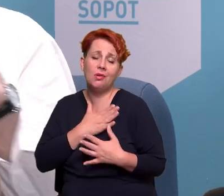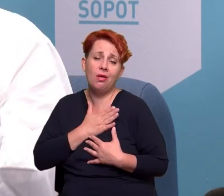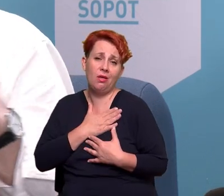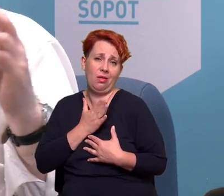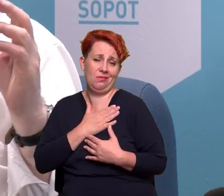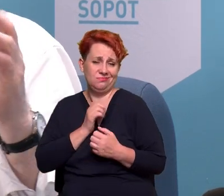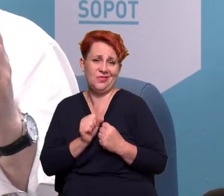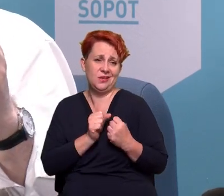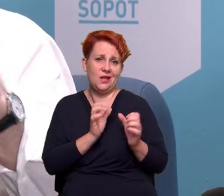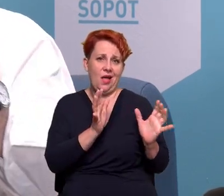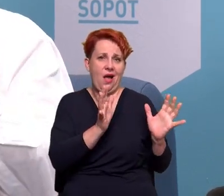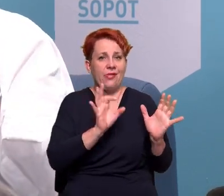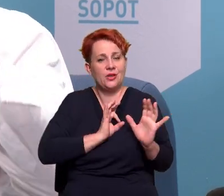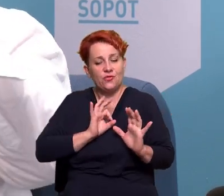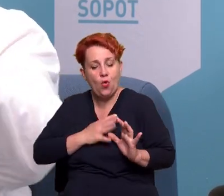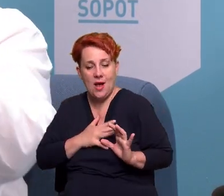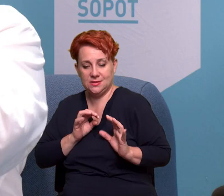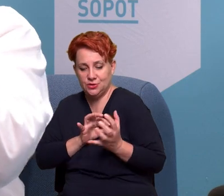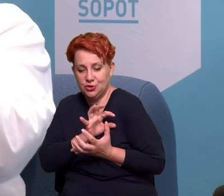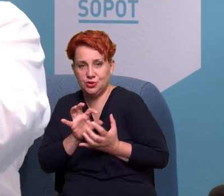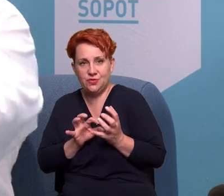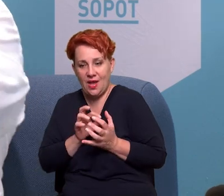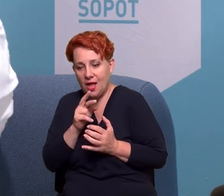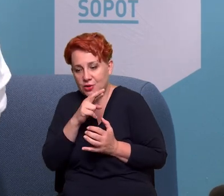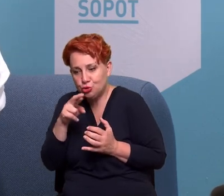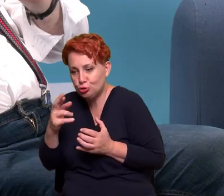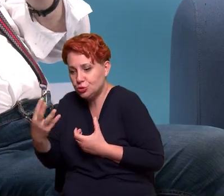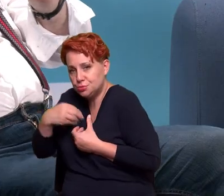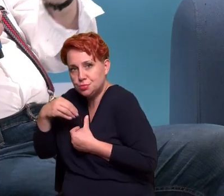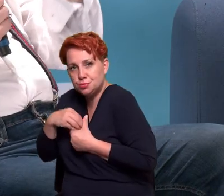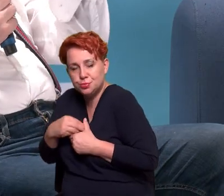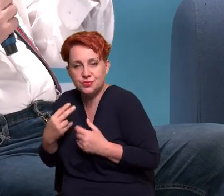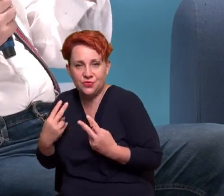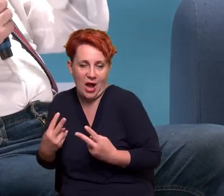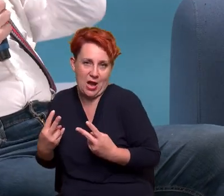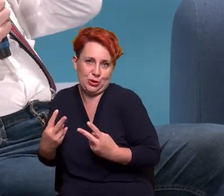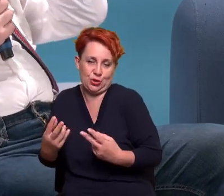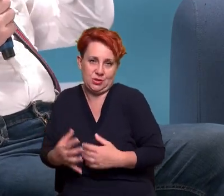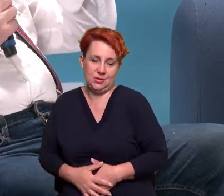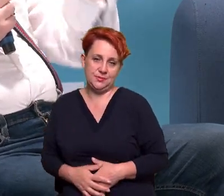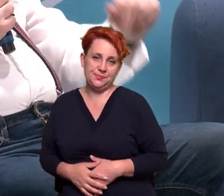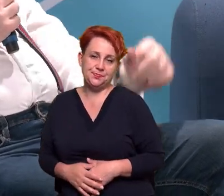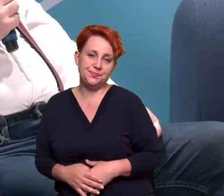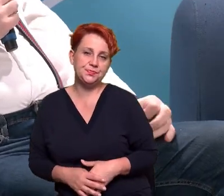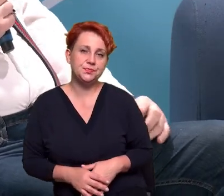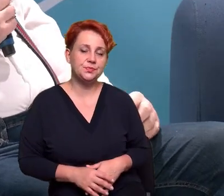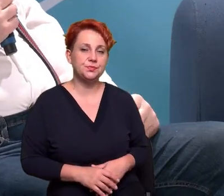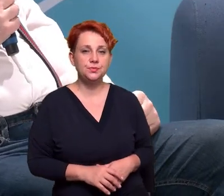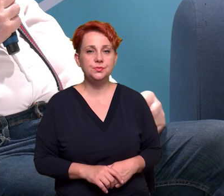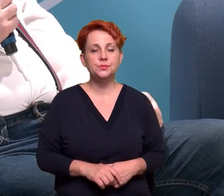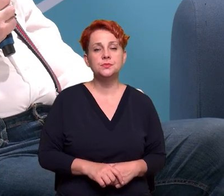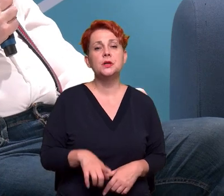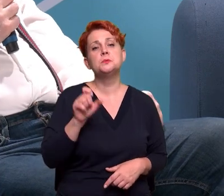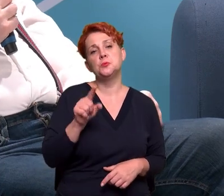budowaniem takiego własnego świata przedmiotowego, własny domowy, przedmiotowy świat. No.